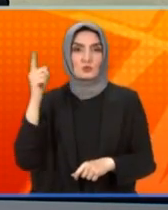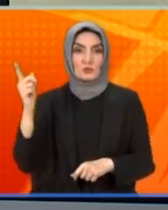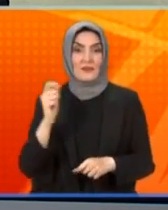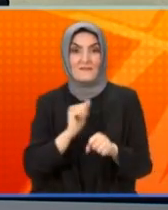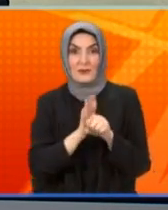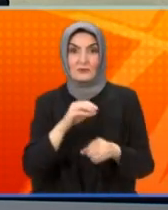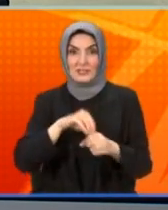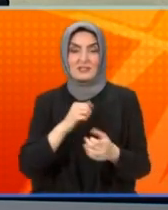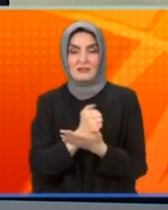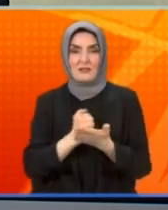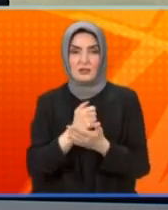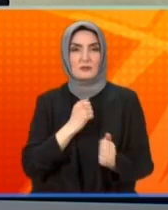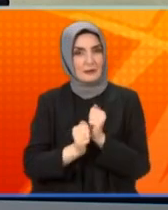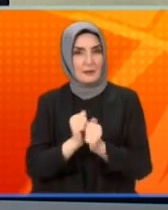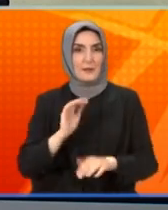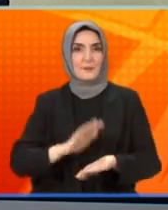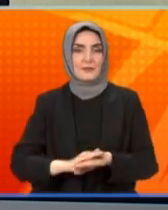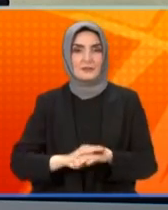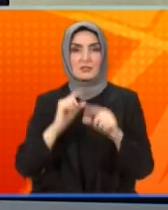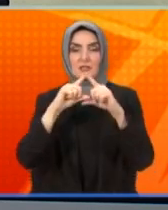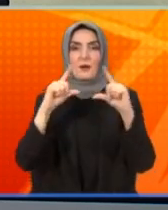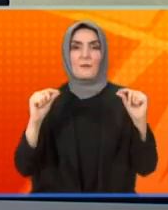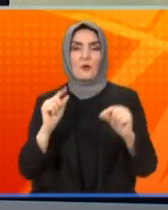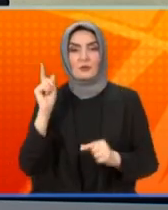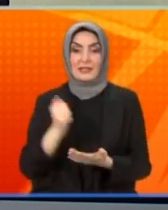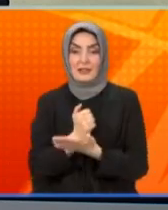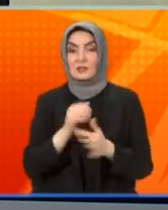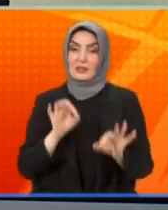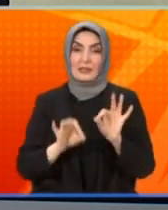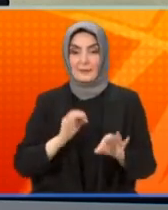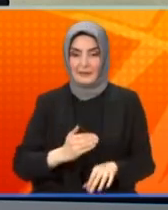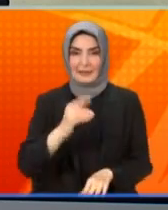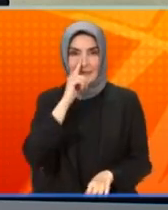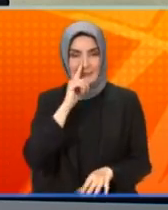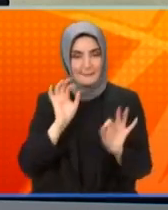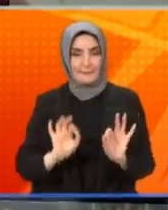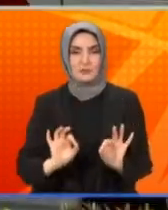Japonya'da koronavirüs ilacının denemelerine Nisan ayında başlayacağını duyurdu.